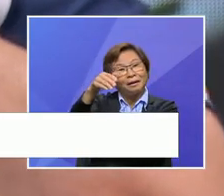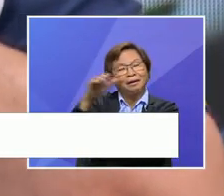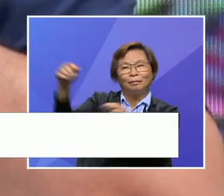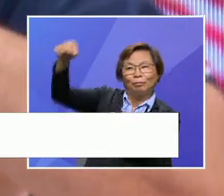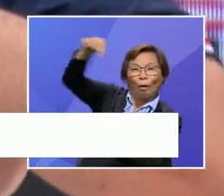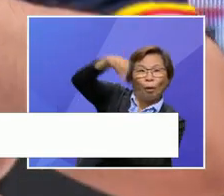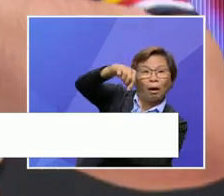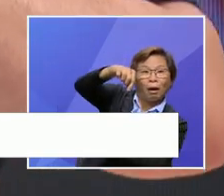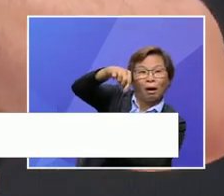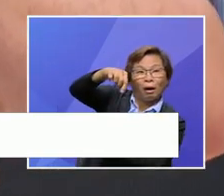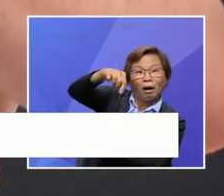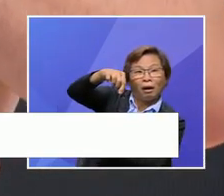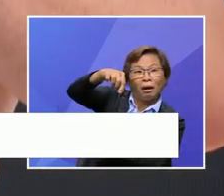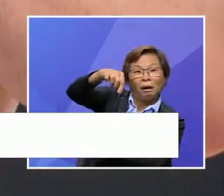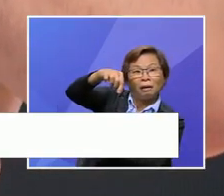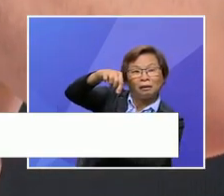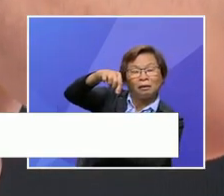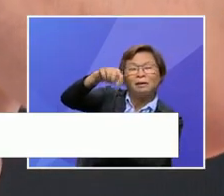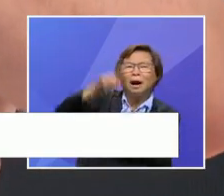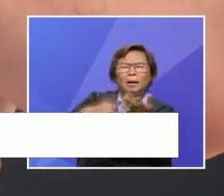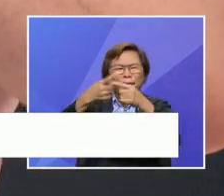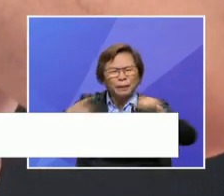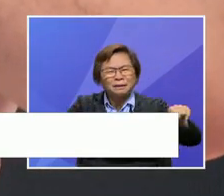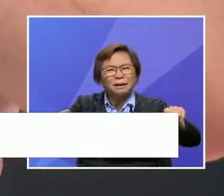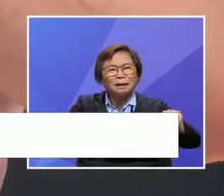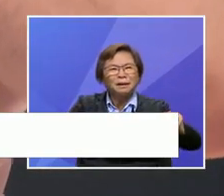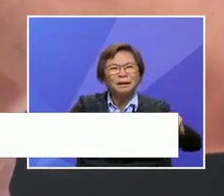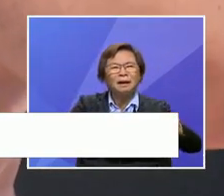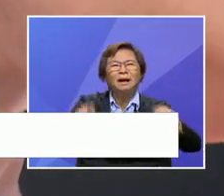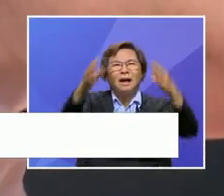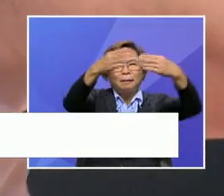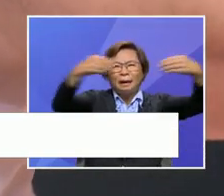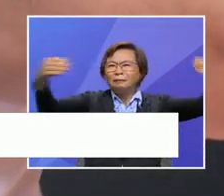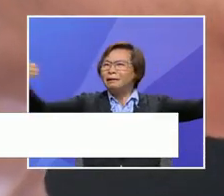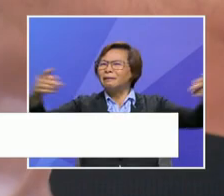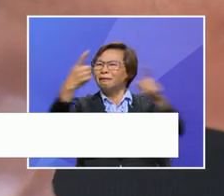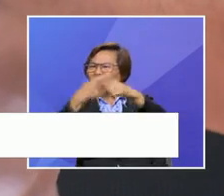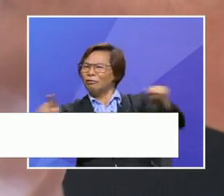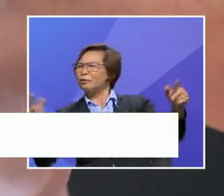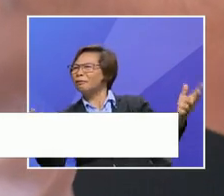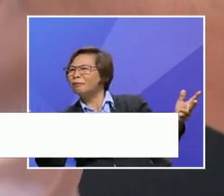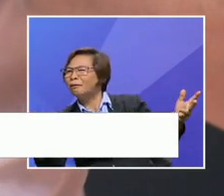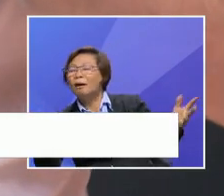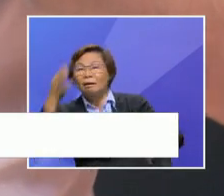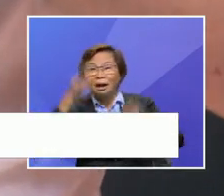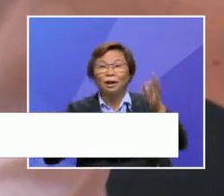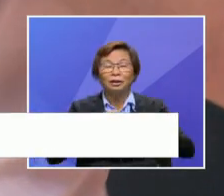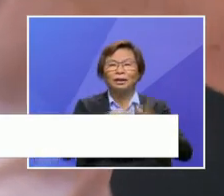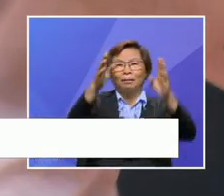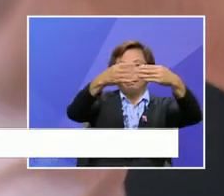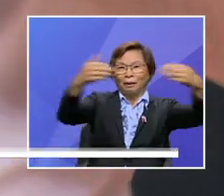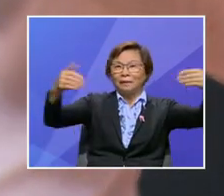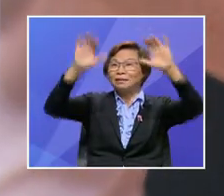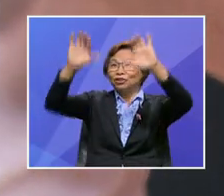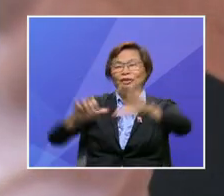kek mm turun melancarkan buku lambang lambang kebesaran negara khusus untuk menerangkan simbol-simbol negara termasuk jangan negara